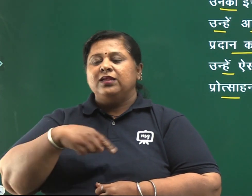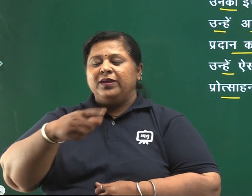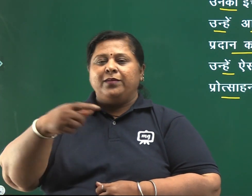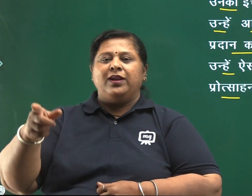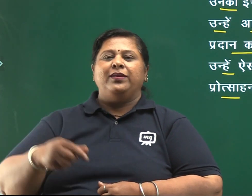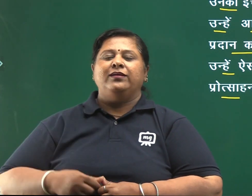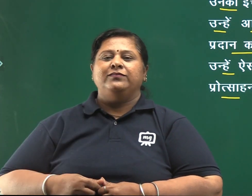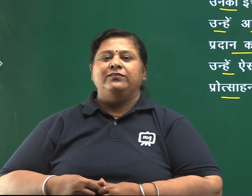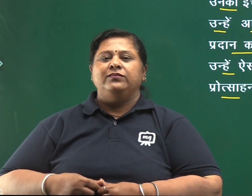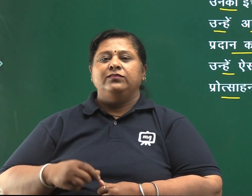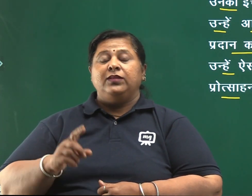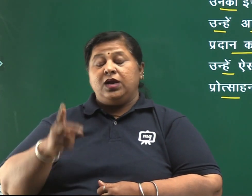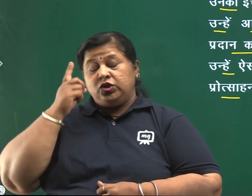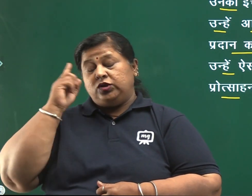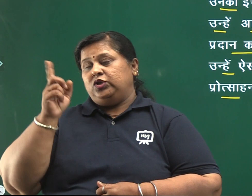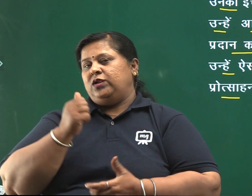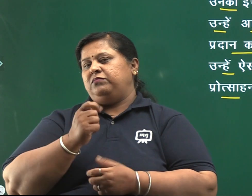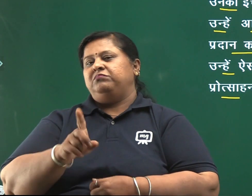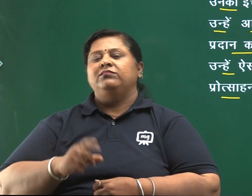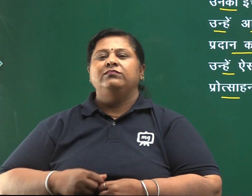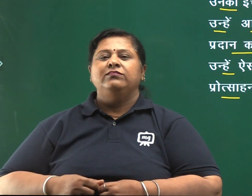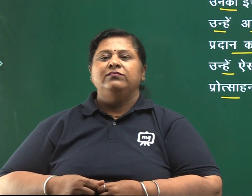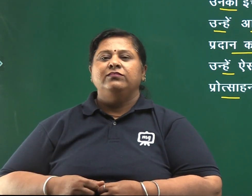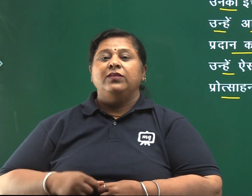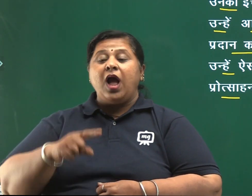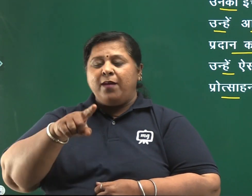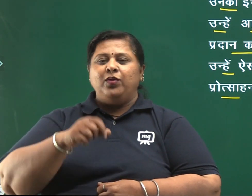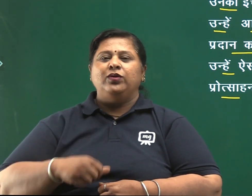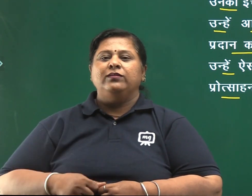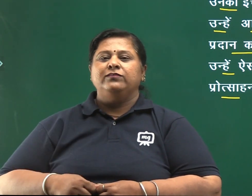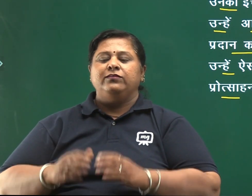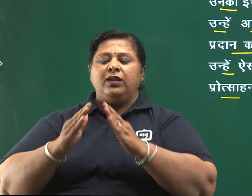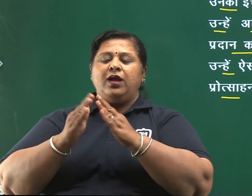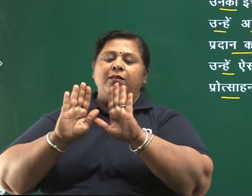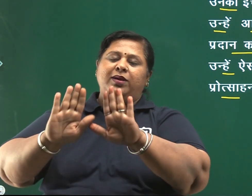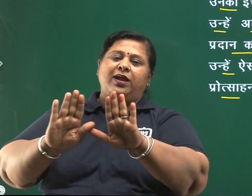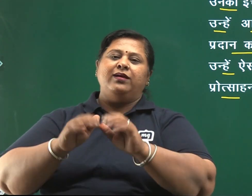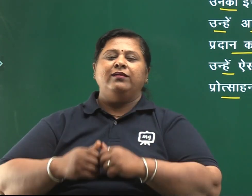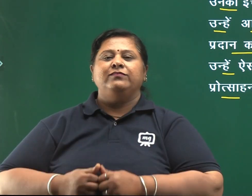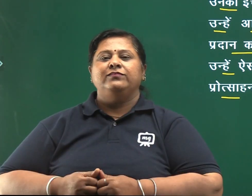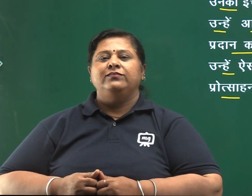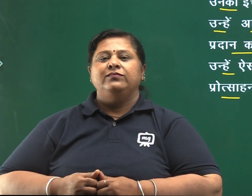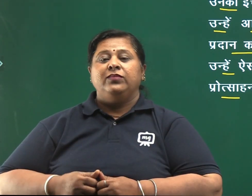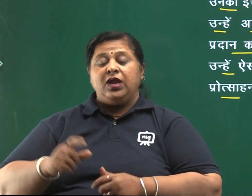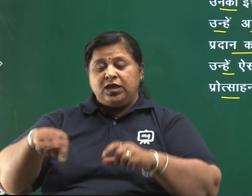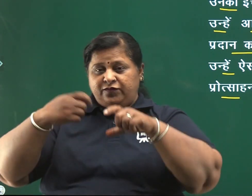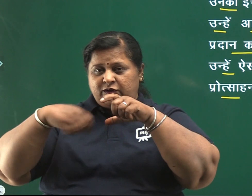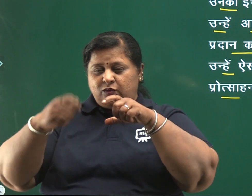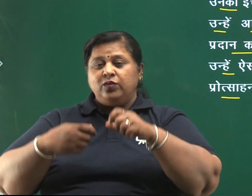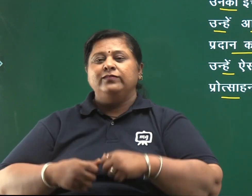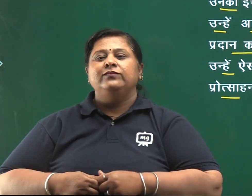में अच्छे से जाना। आप लोग घर पर रहकर इस वीडियो